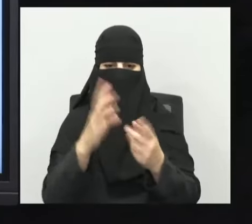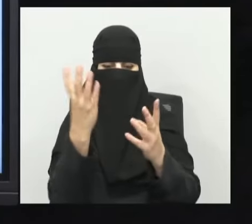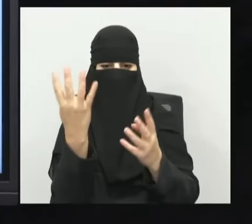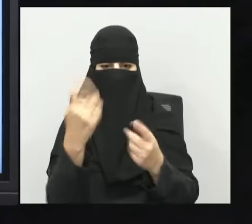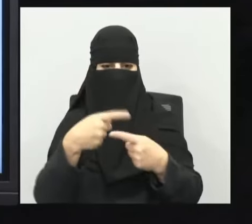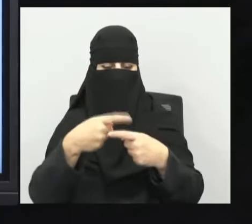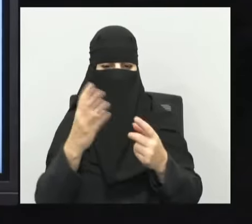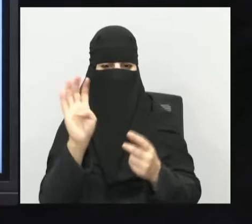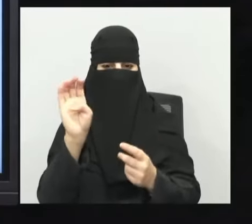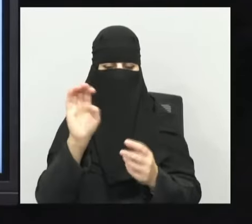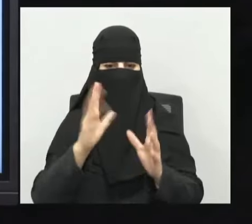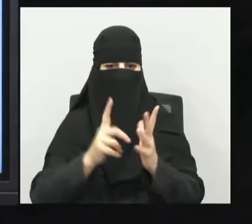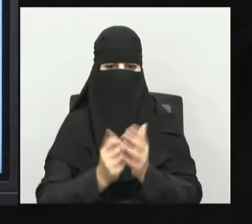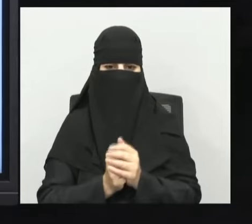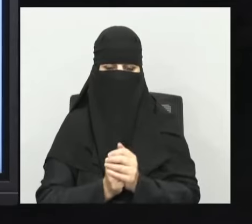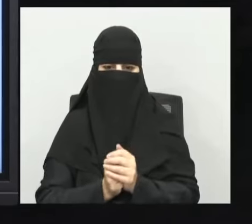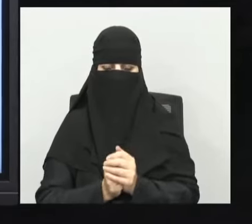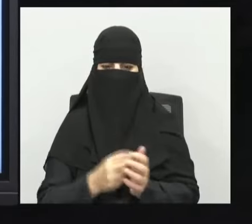اربعه كم يكون الناتج